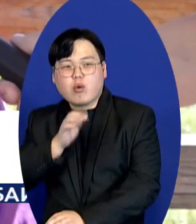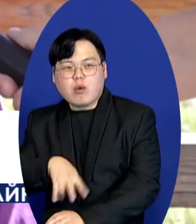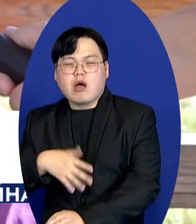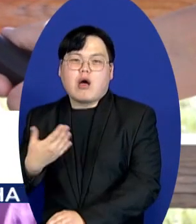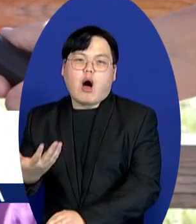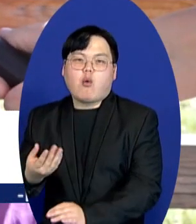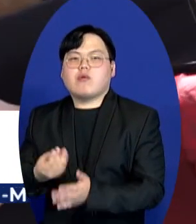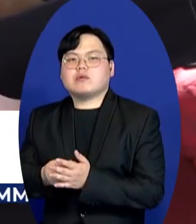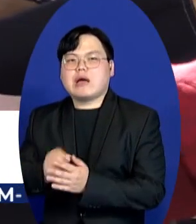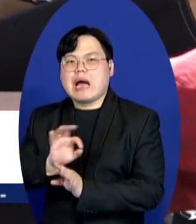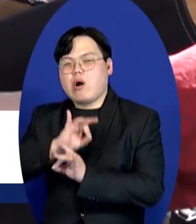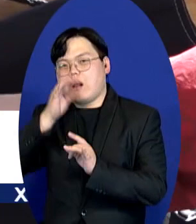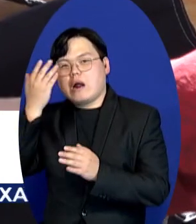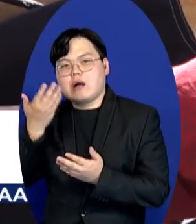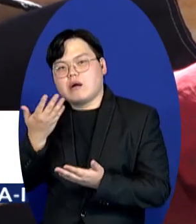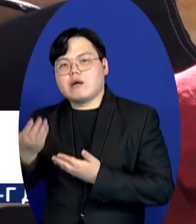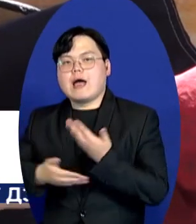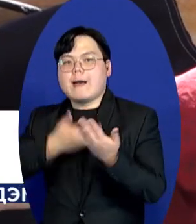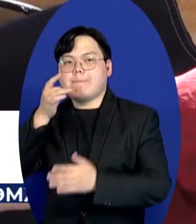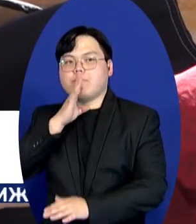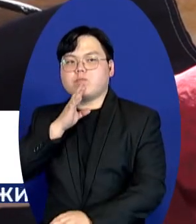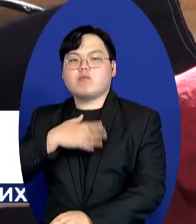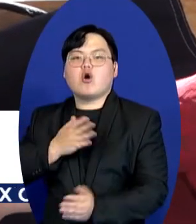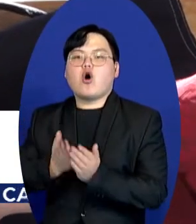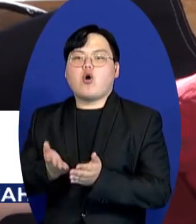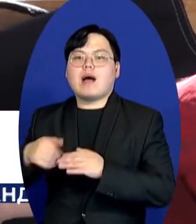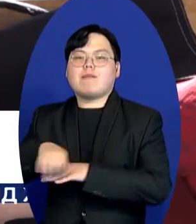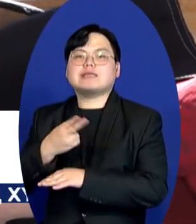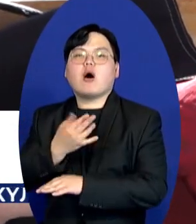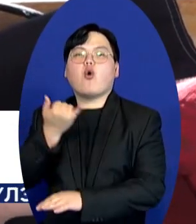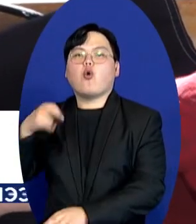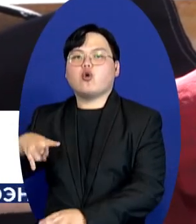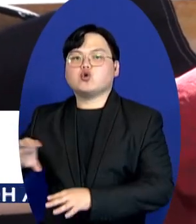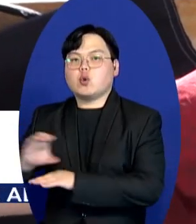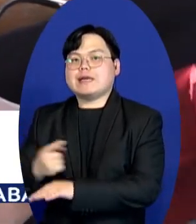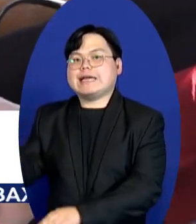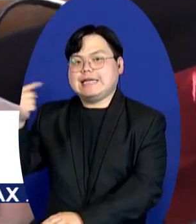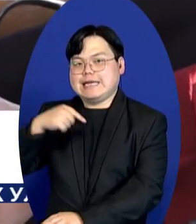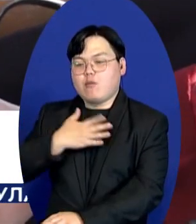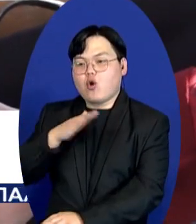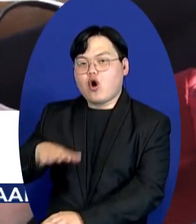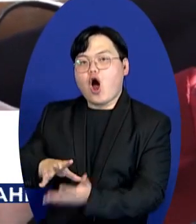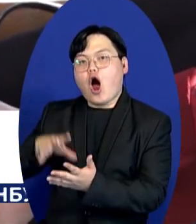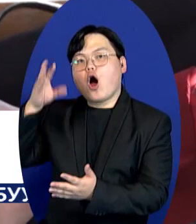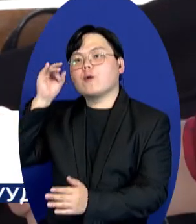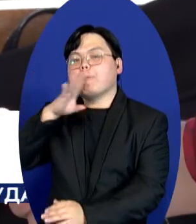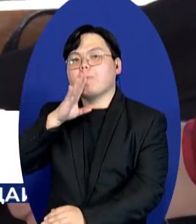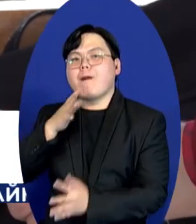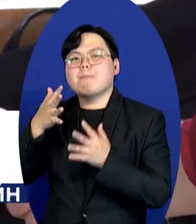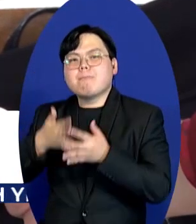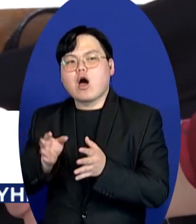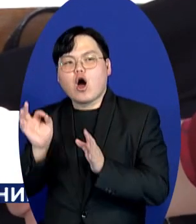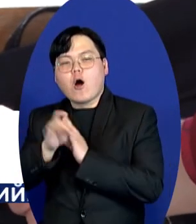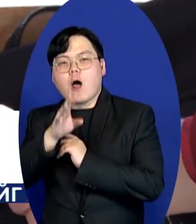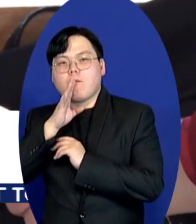одоо яахаа мэдэхгүй. Би Хөвсгөл аймгийн цагаан уур суваас. Тэгээ хүүхдээ оюутан болох гээд байрны дуруулах санаатал байна.